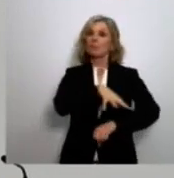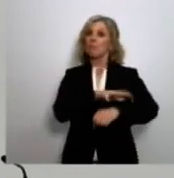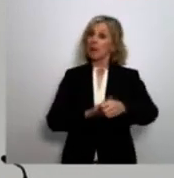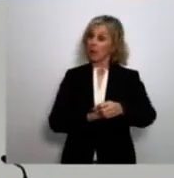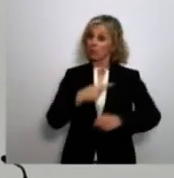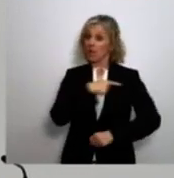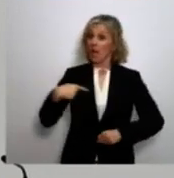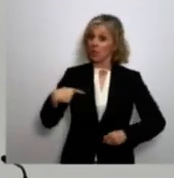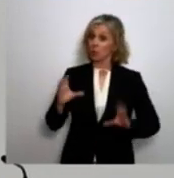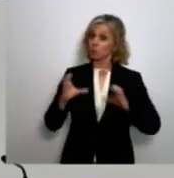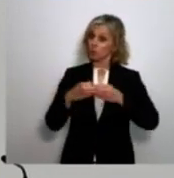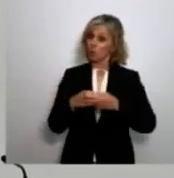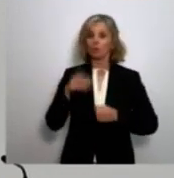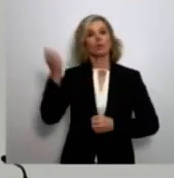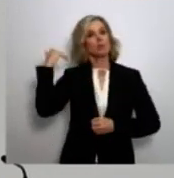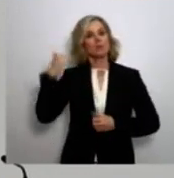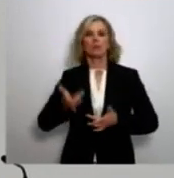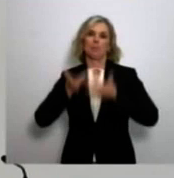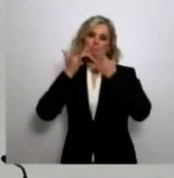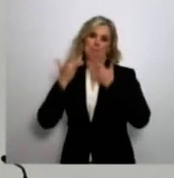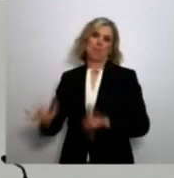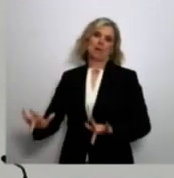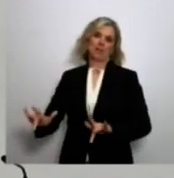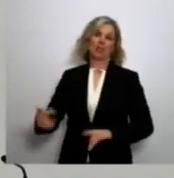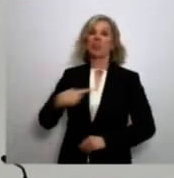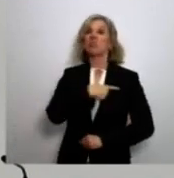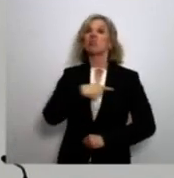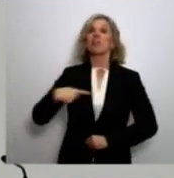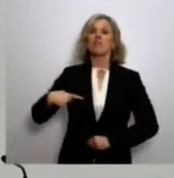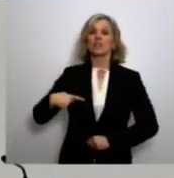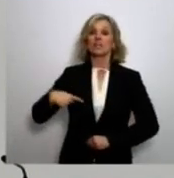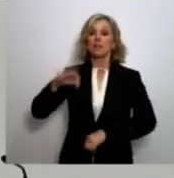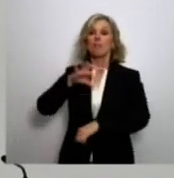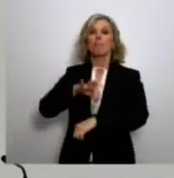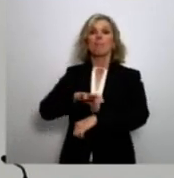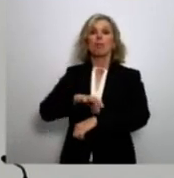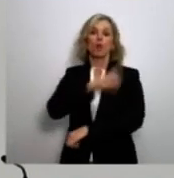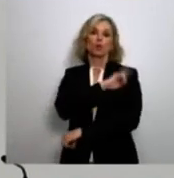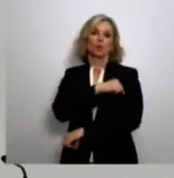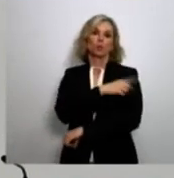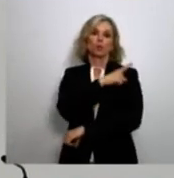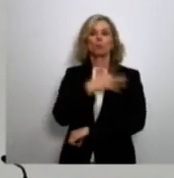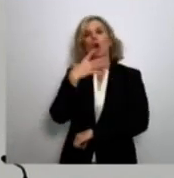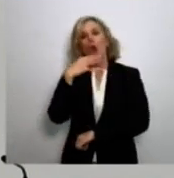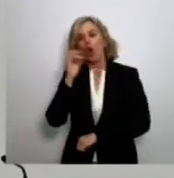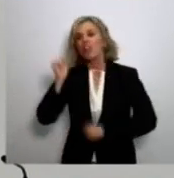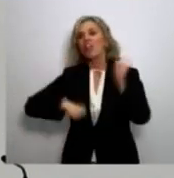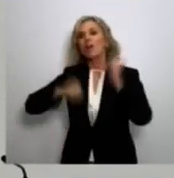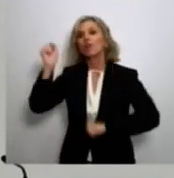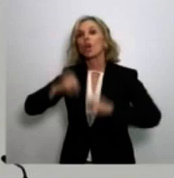Μπέχλης παραιτήθηκε από την διεύθυνση της παθολογικής κλινικής του Ναυτικού Νοσοκομείου λόγω της διαφωνίας